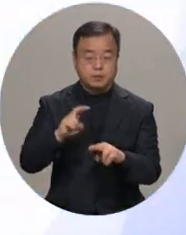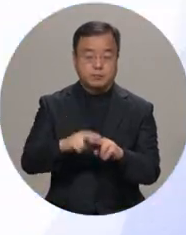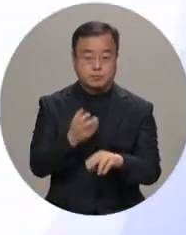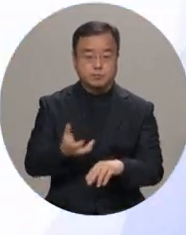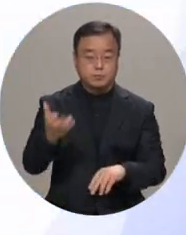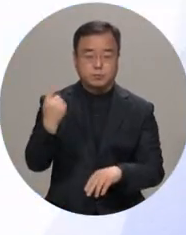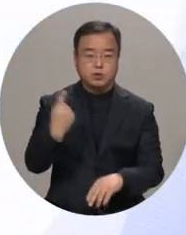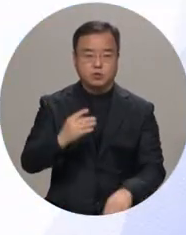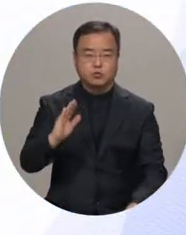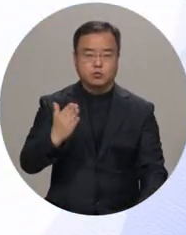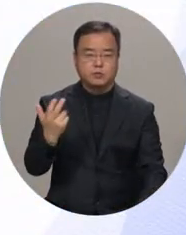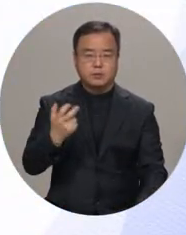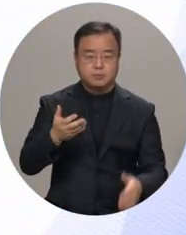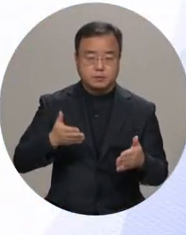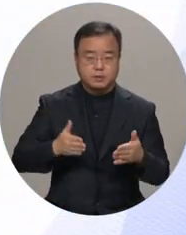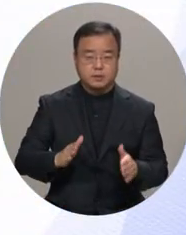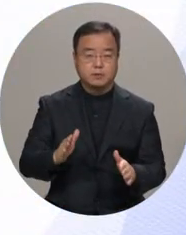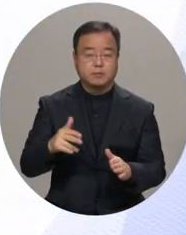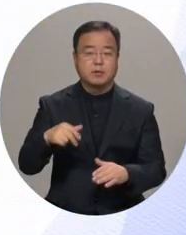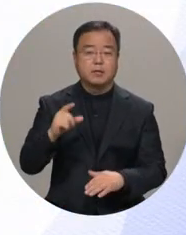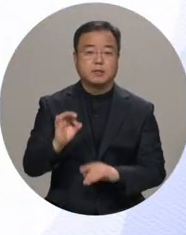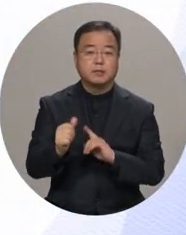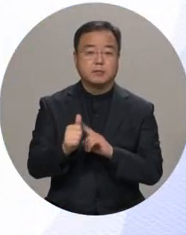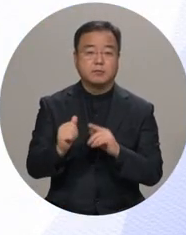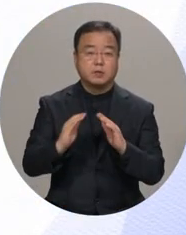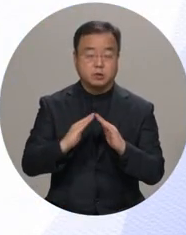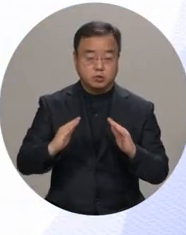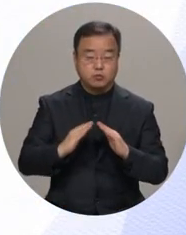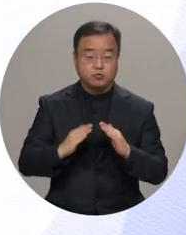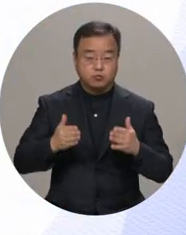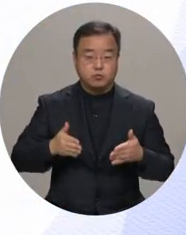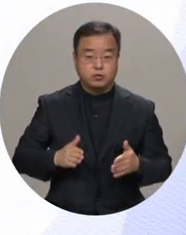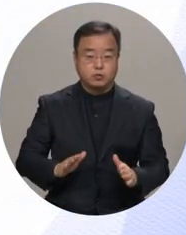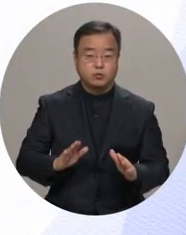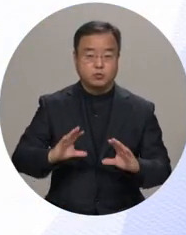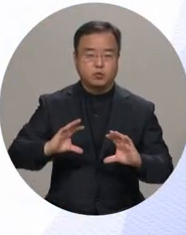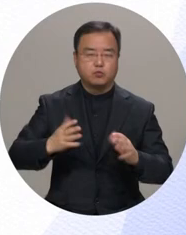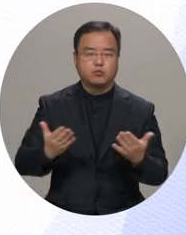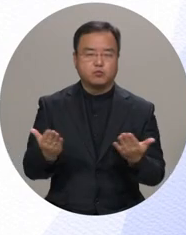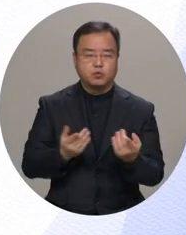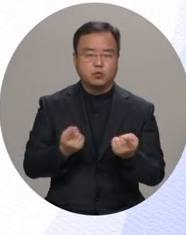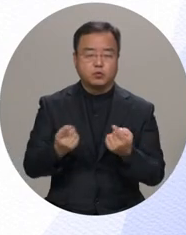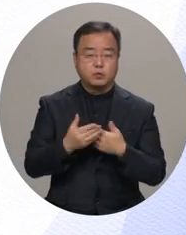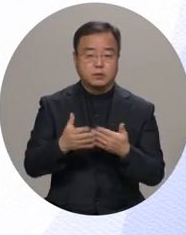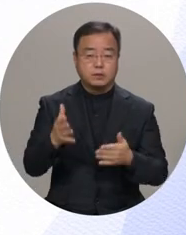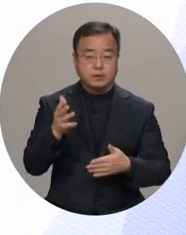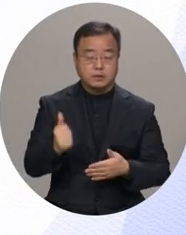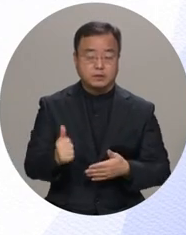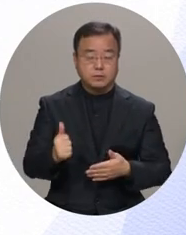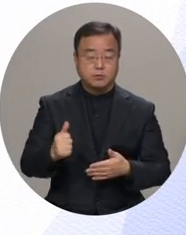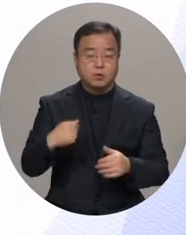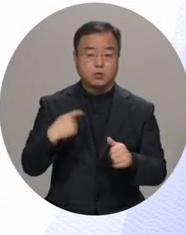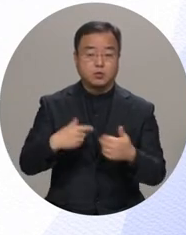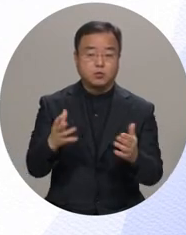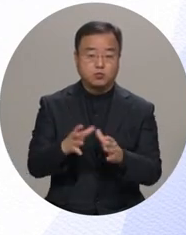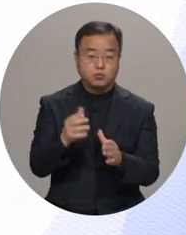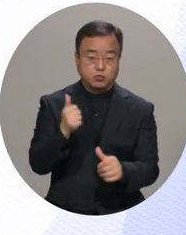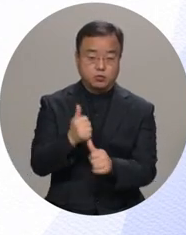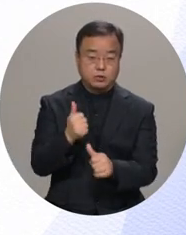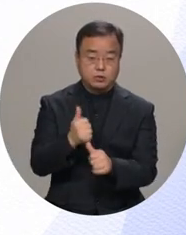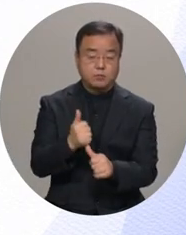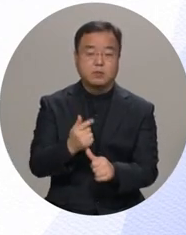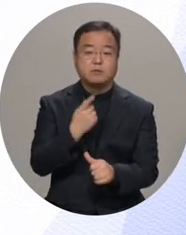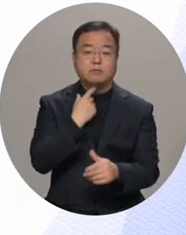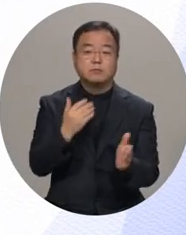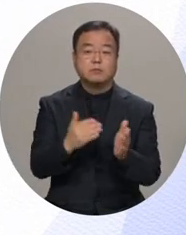1970년생인 장 내정자는 전북 전주 출신으로 국무조정실 사회정책실장과 교육부 차관을 거치며